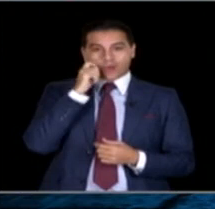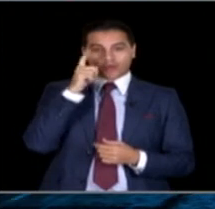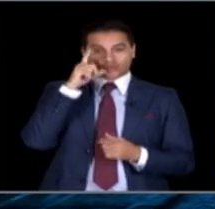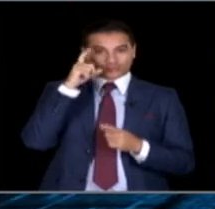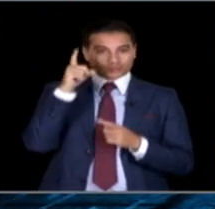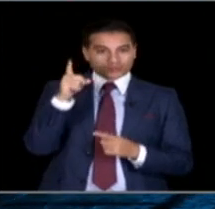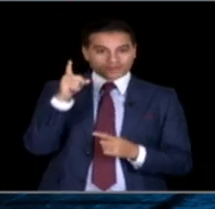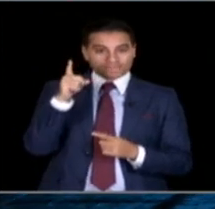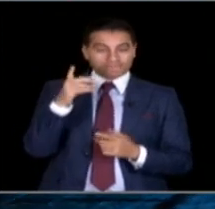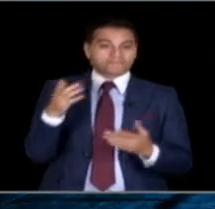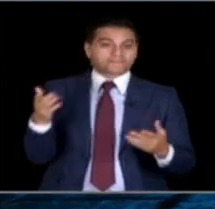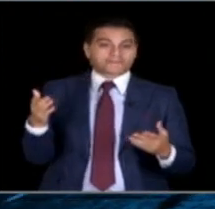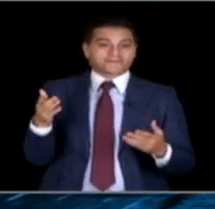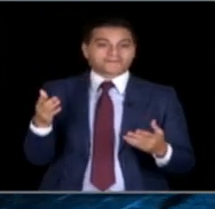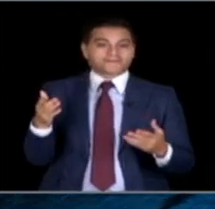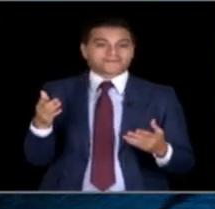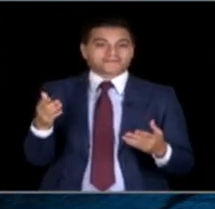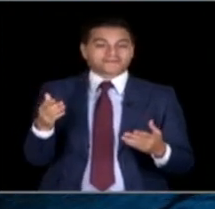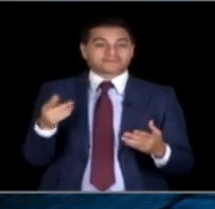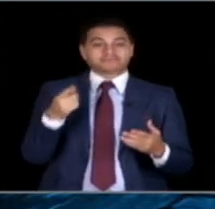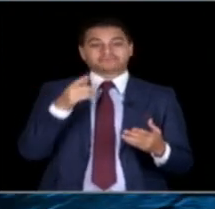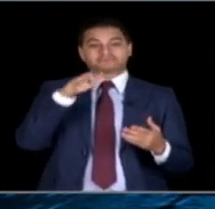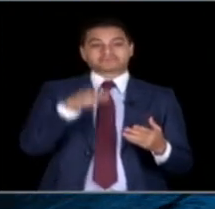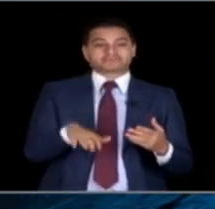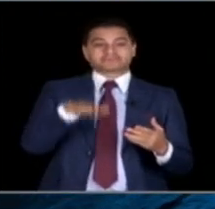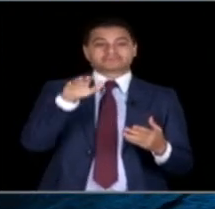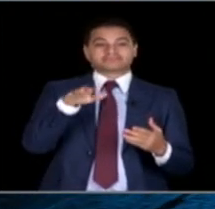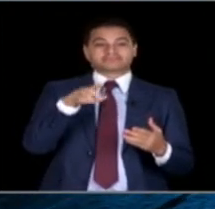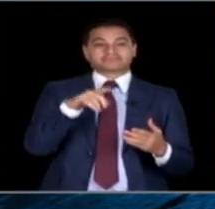من هو الفنان في الصورة؟